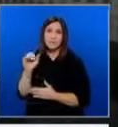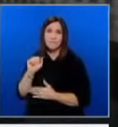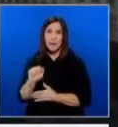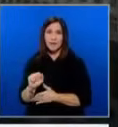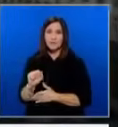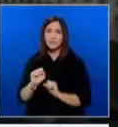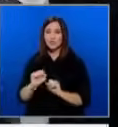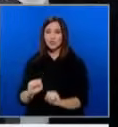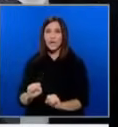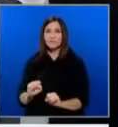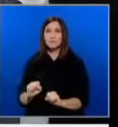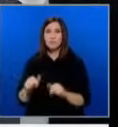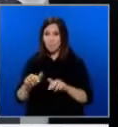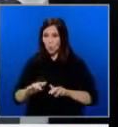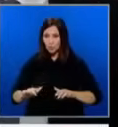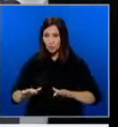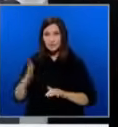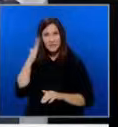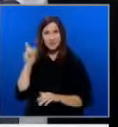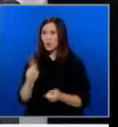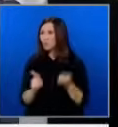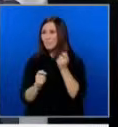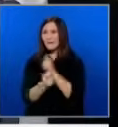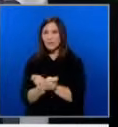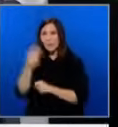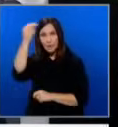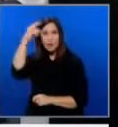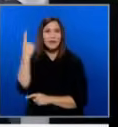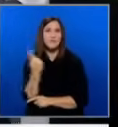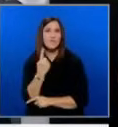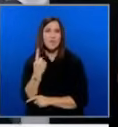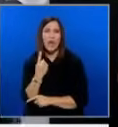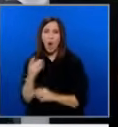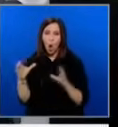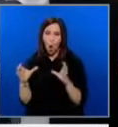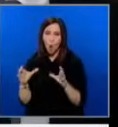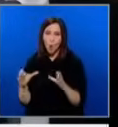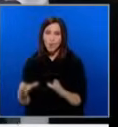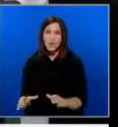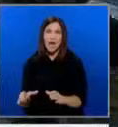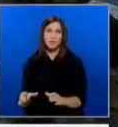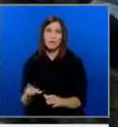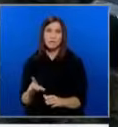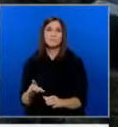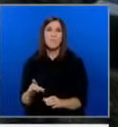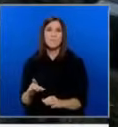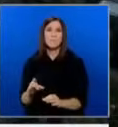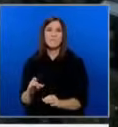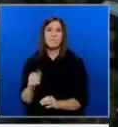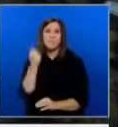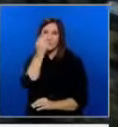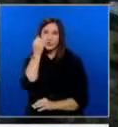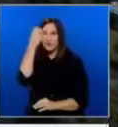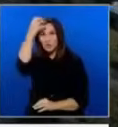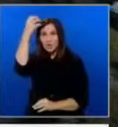формации защитават статуквото в страната, което превърна България в една колониална псевдодържава. Държавата